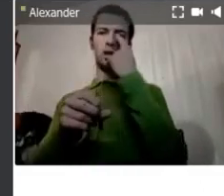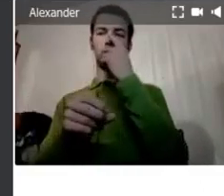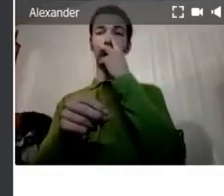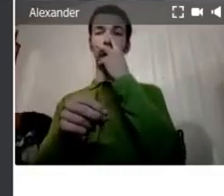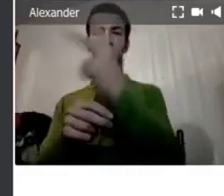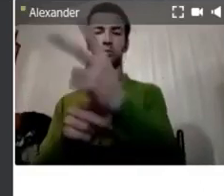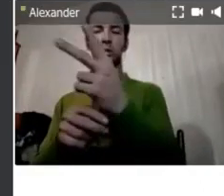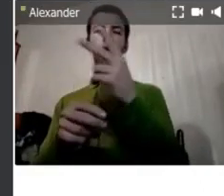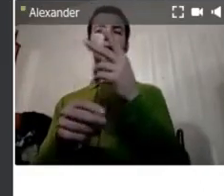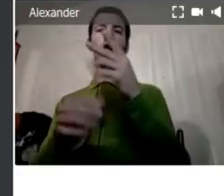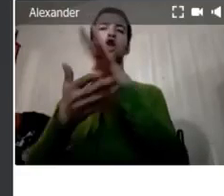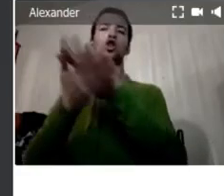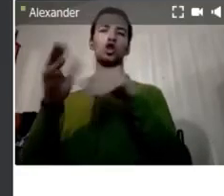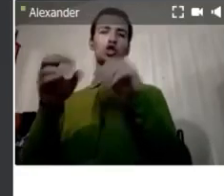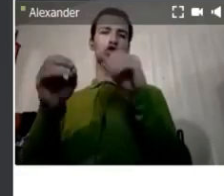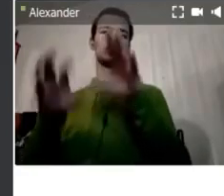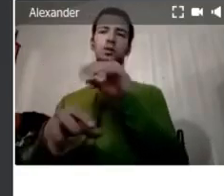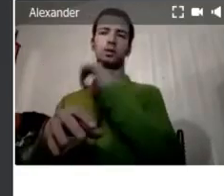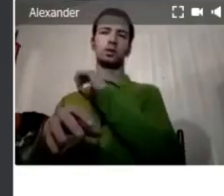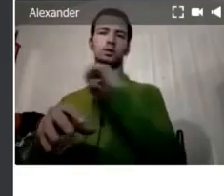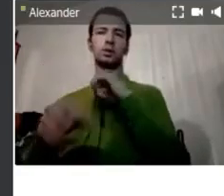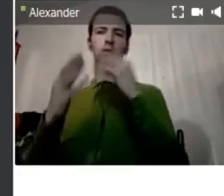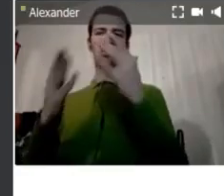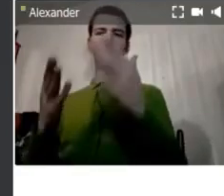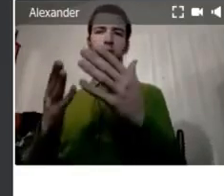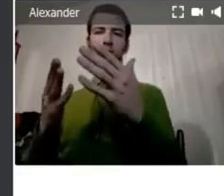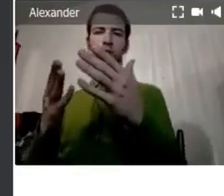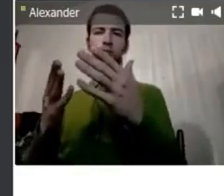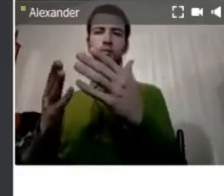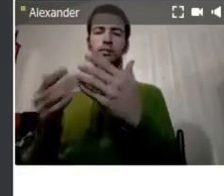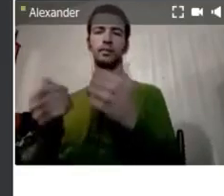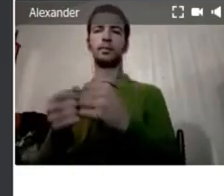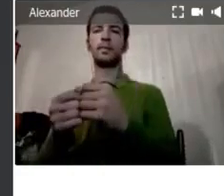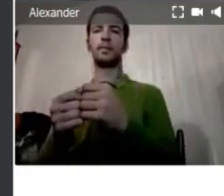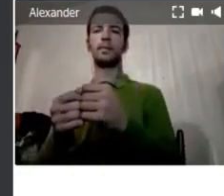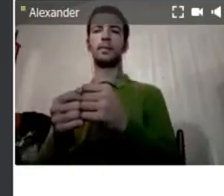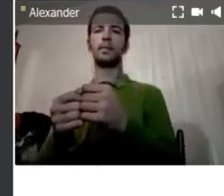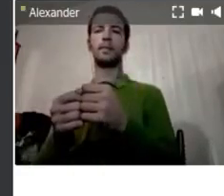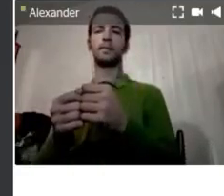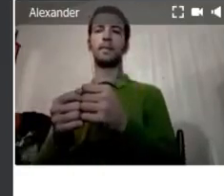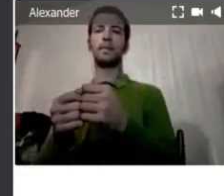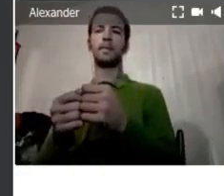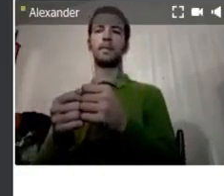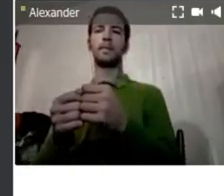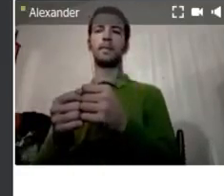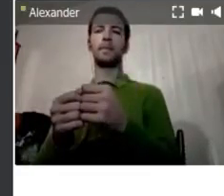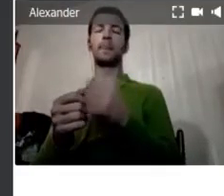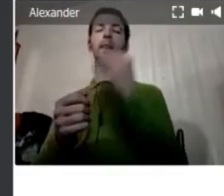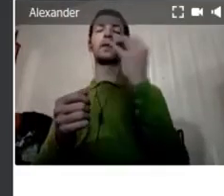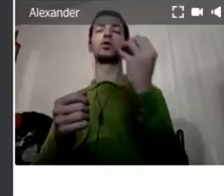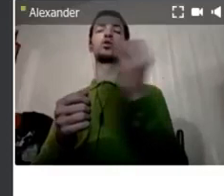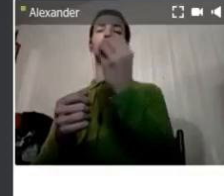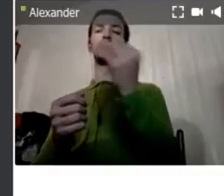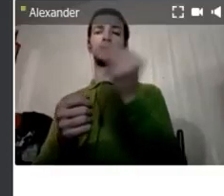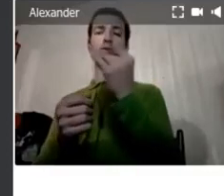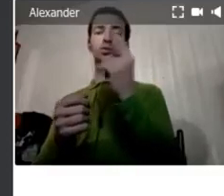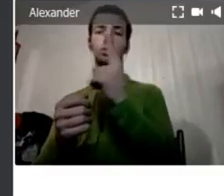очень интересные призы и подарки. Марк уже говорил, что да, у нас есть классные, шикарные круизы,